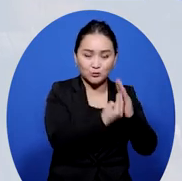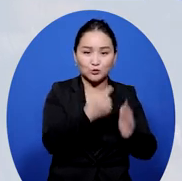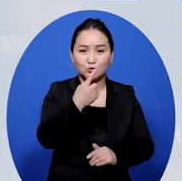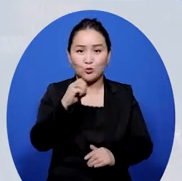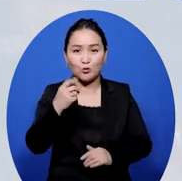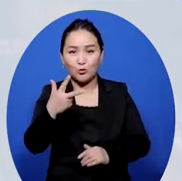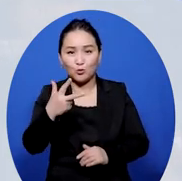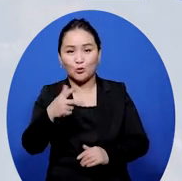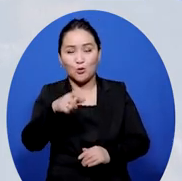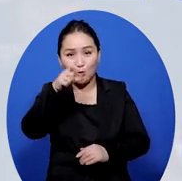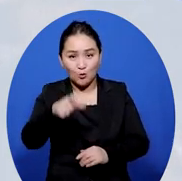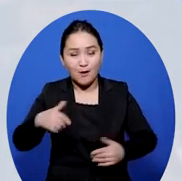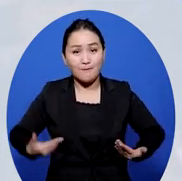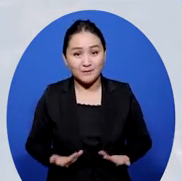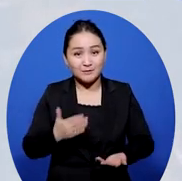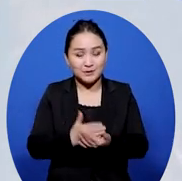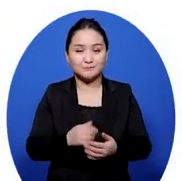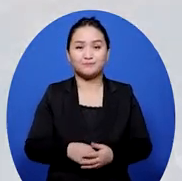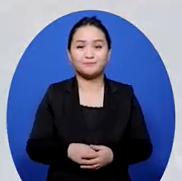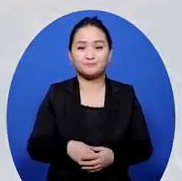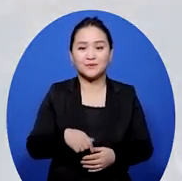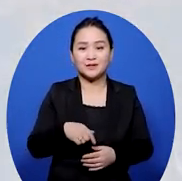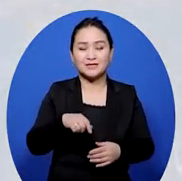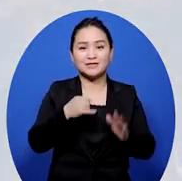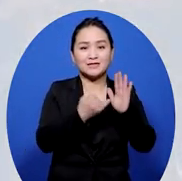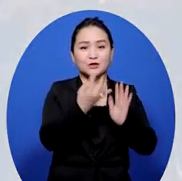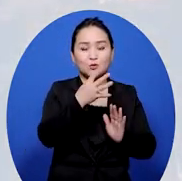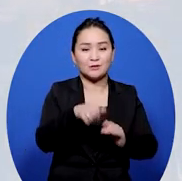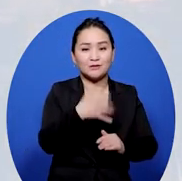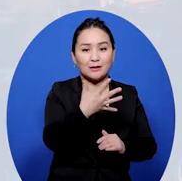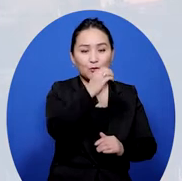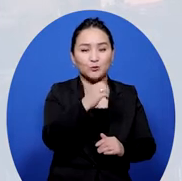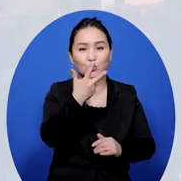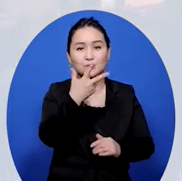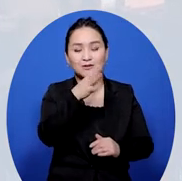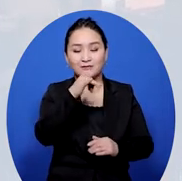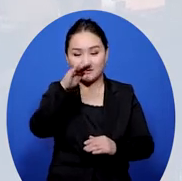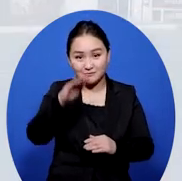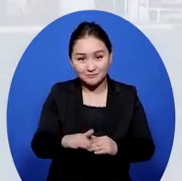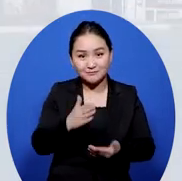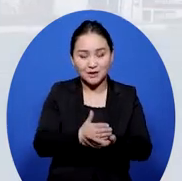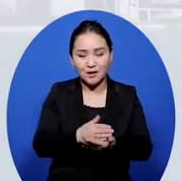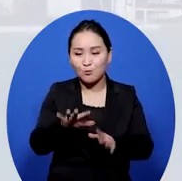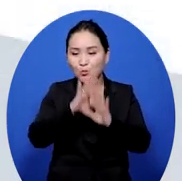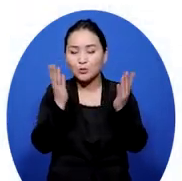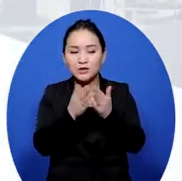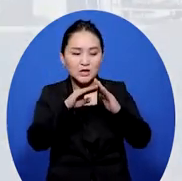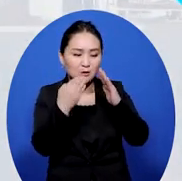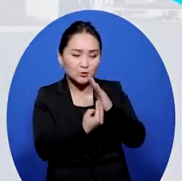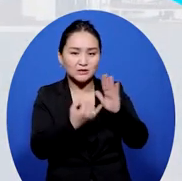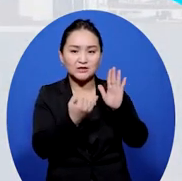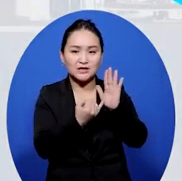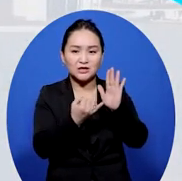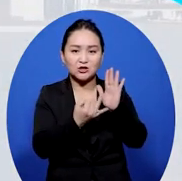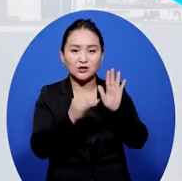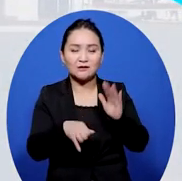103.8 хүн ам оршин сууж байна. Нийт хүн амын 64.5%-ийг 35 хүртэлх насны залуус эзэлдэг ба нийт өрхийн 67.5%